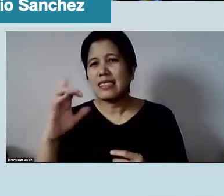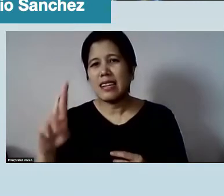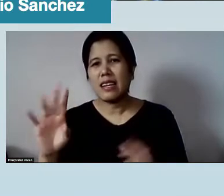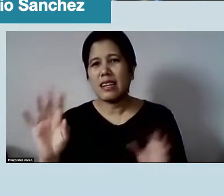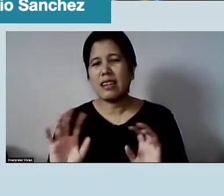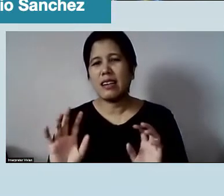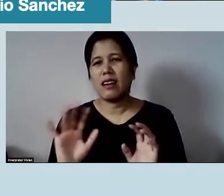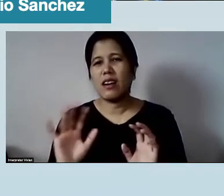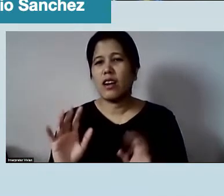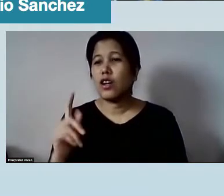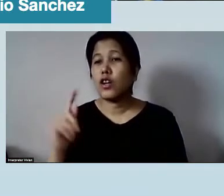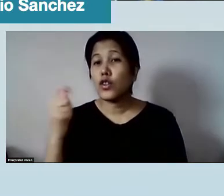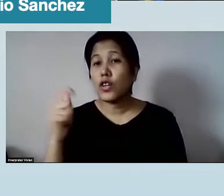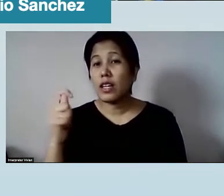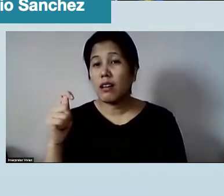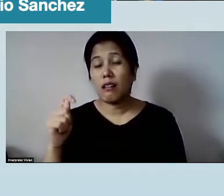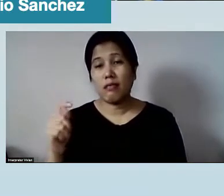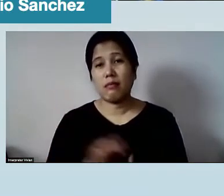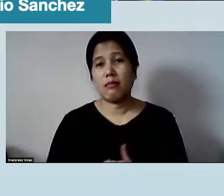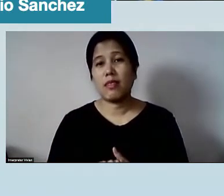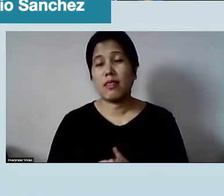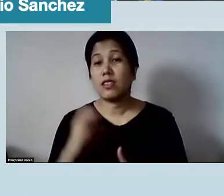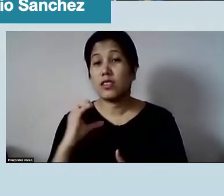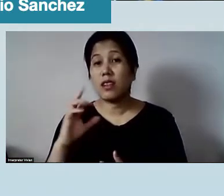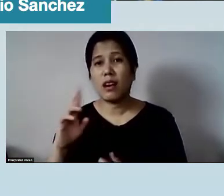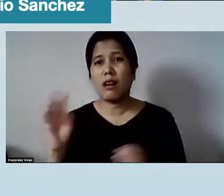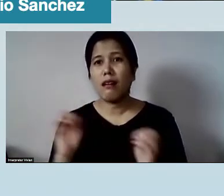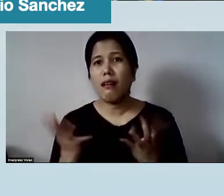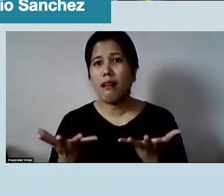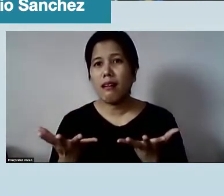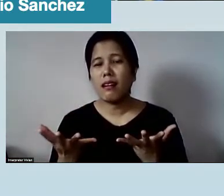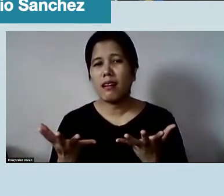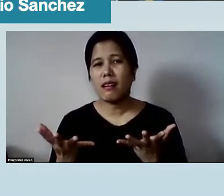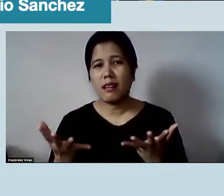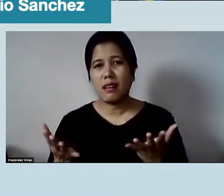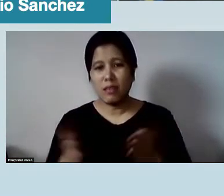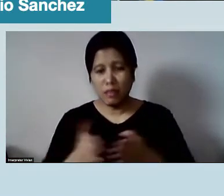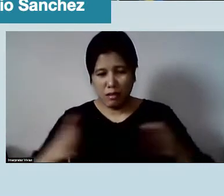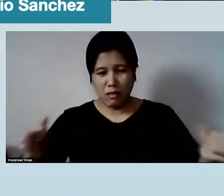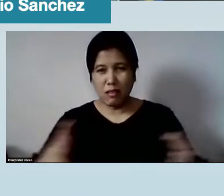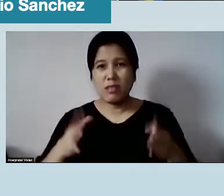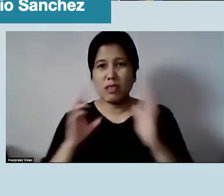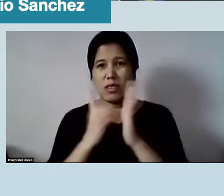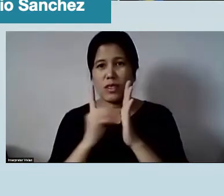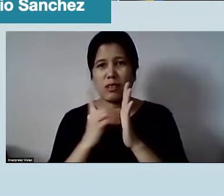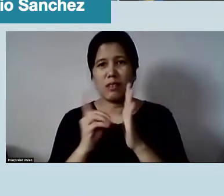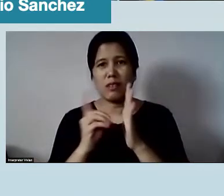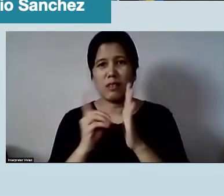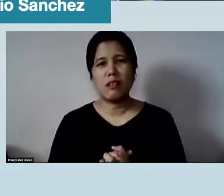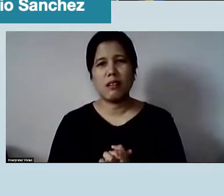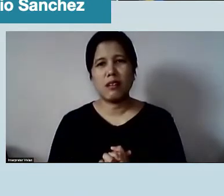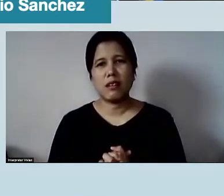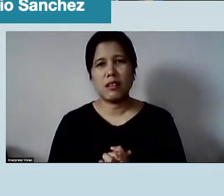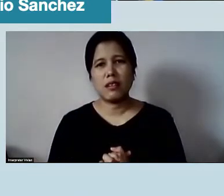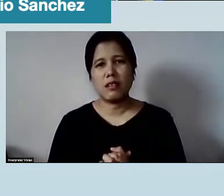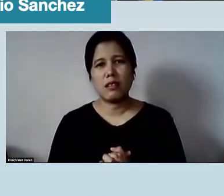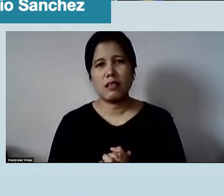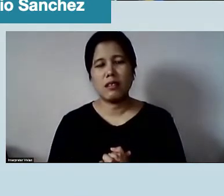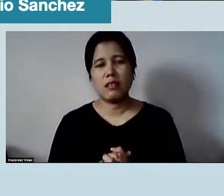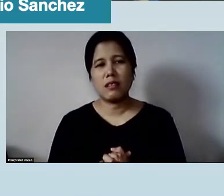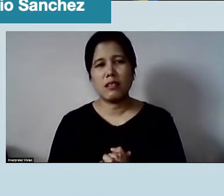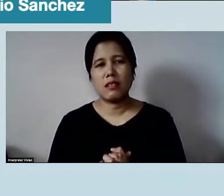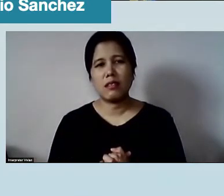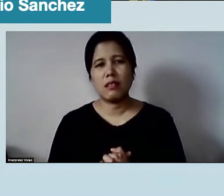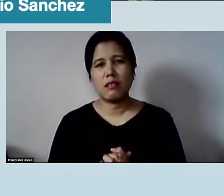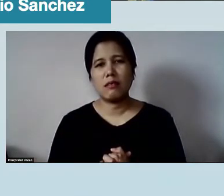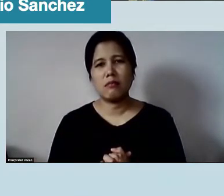na at least 0.80 centimeters. Eh, ito ang kitid, 50 centimeters na.